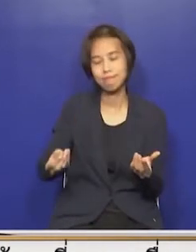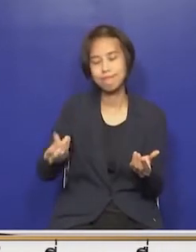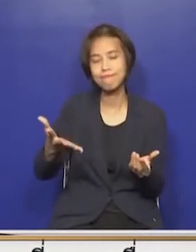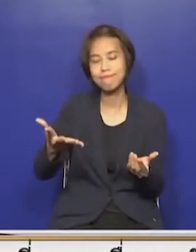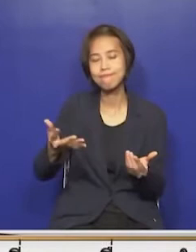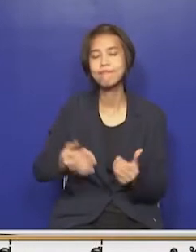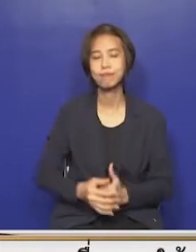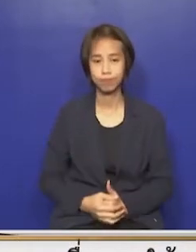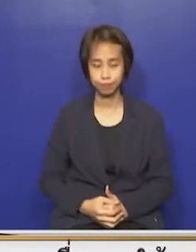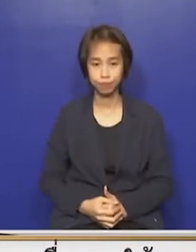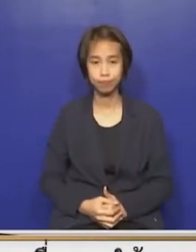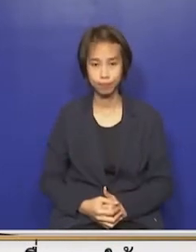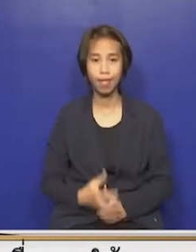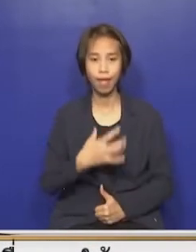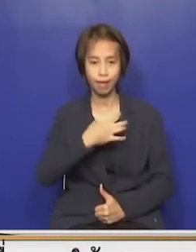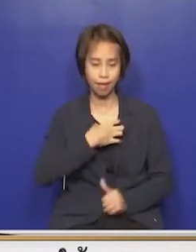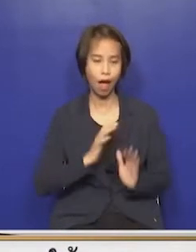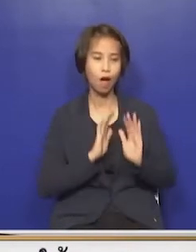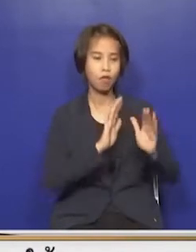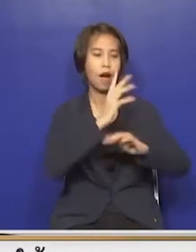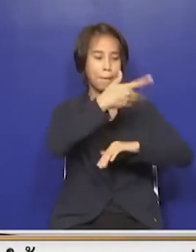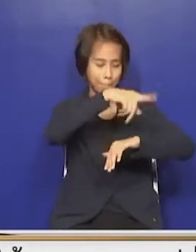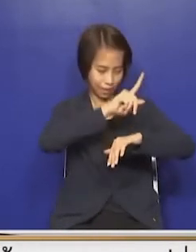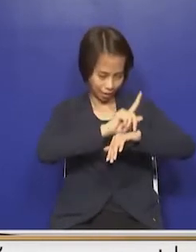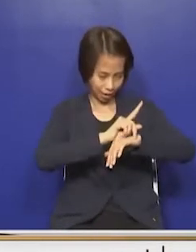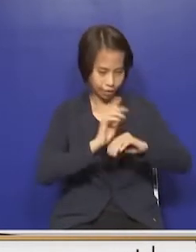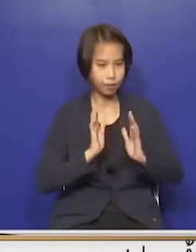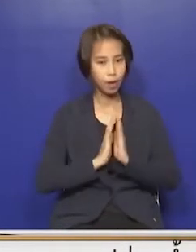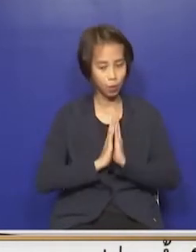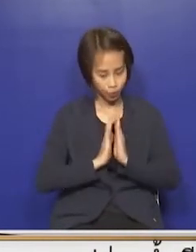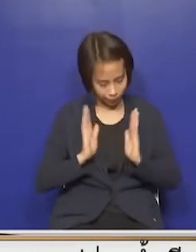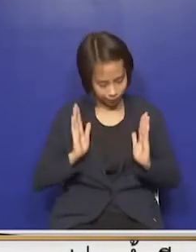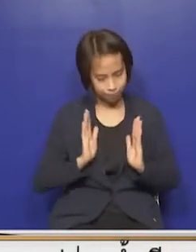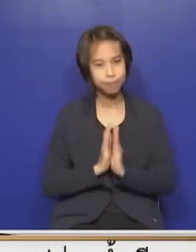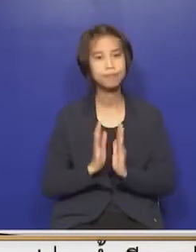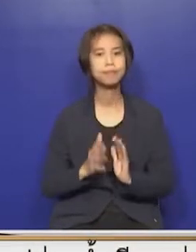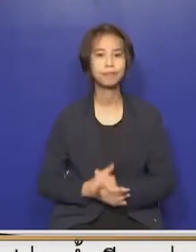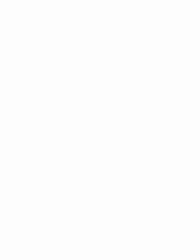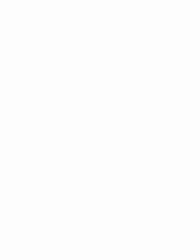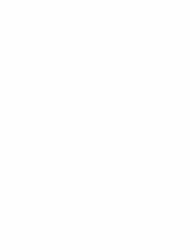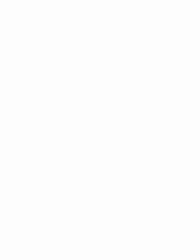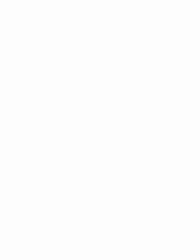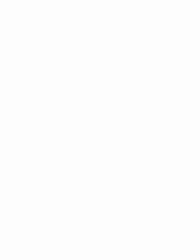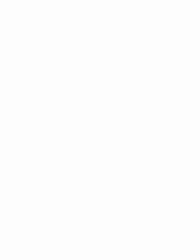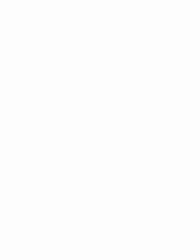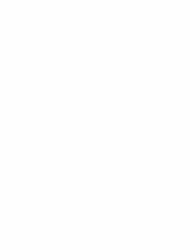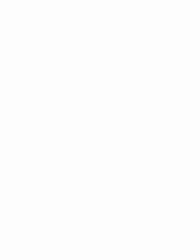ประชาชนก็อยากฝากท่านประธานด้วยครับขอกราบขอบพระคุณครับ ครับ